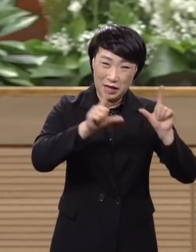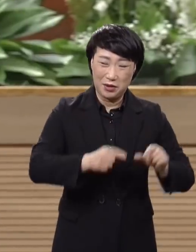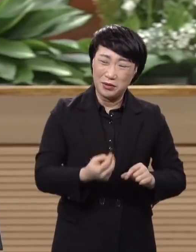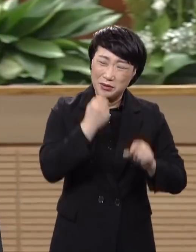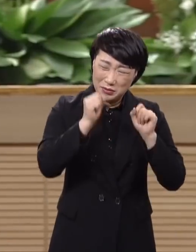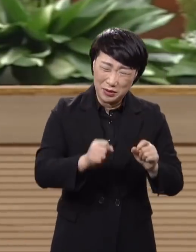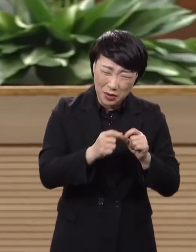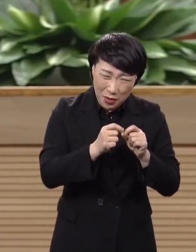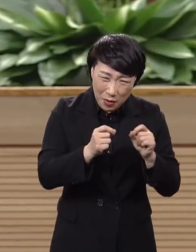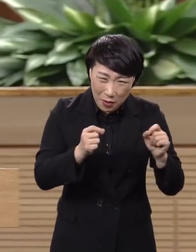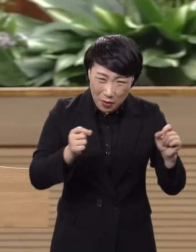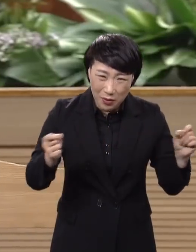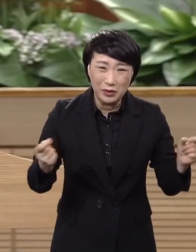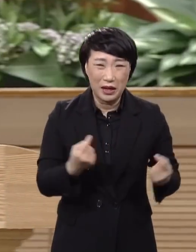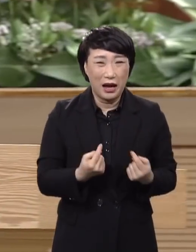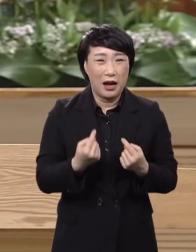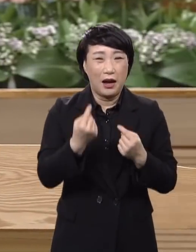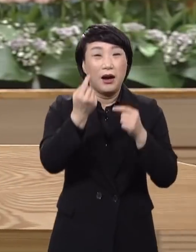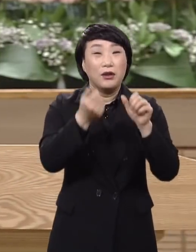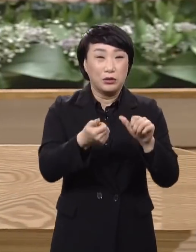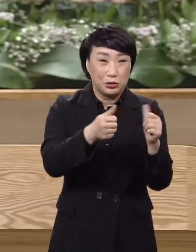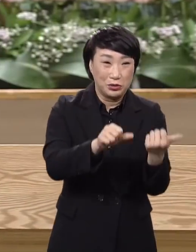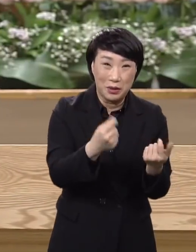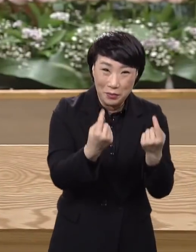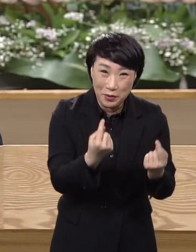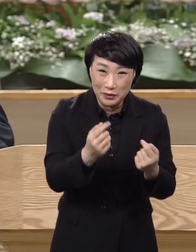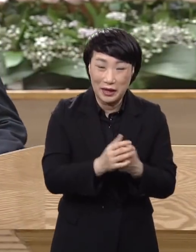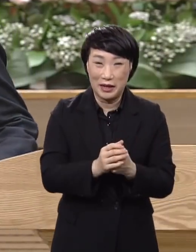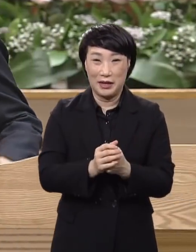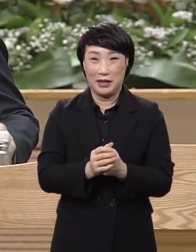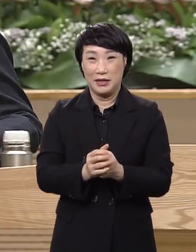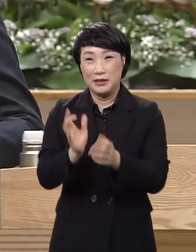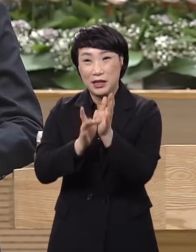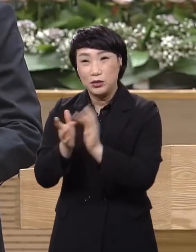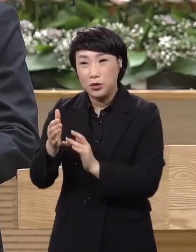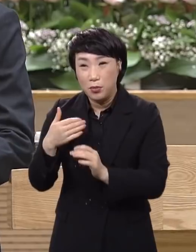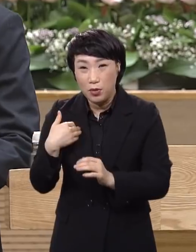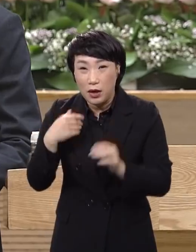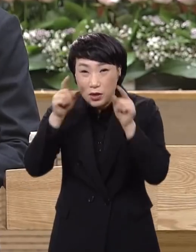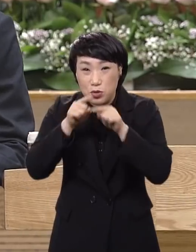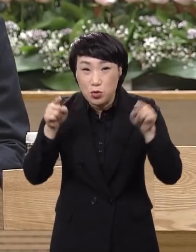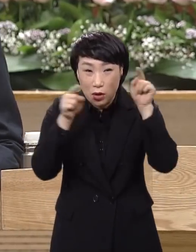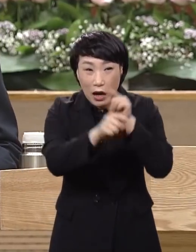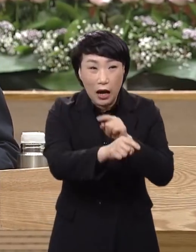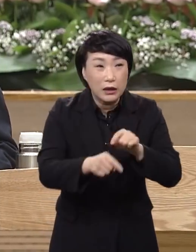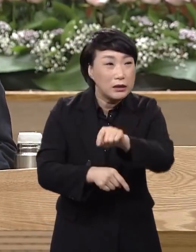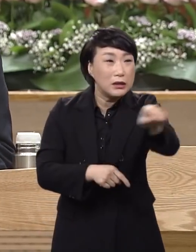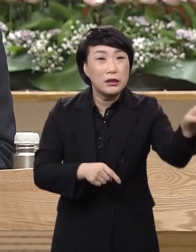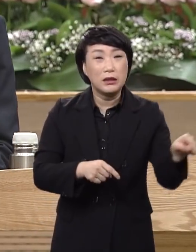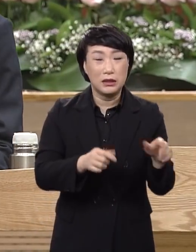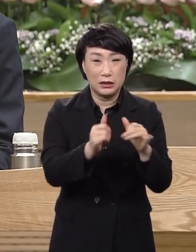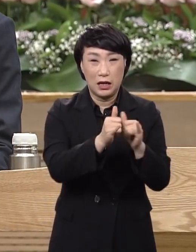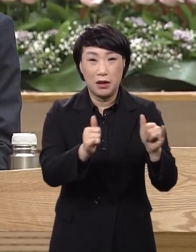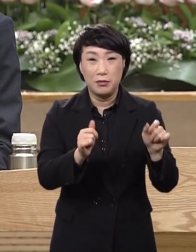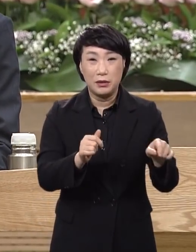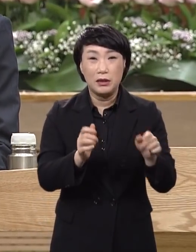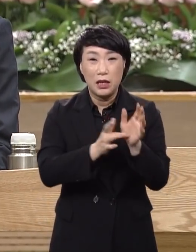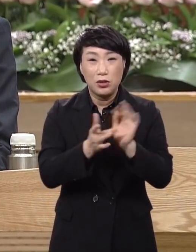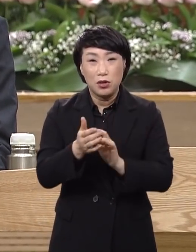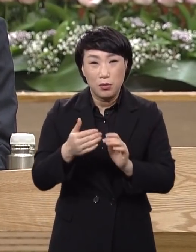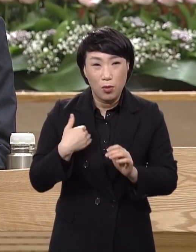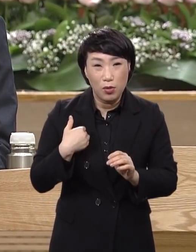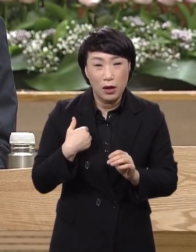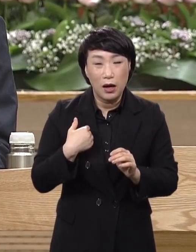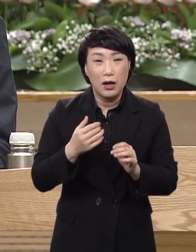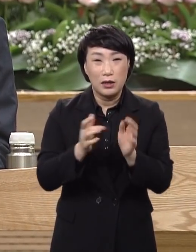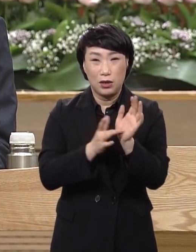오래 살다 늙어 죽느니 정말로 예수 몰라 지옥 가는 저들, 예수 몰라서